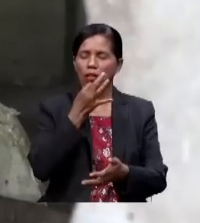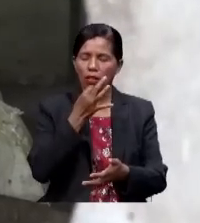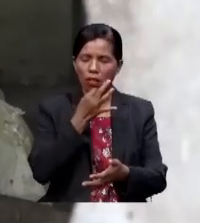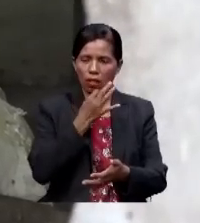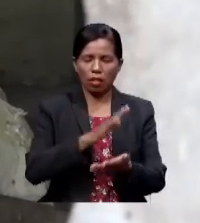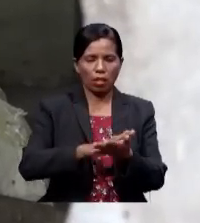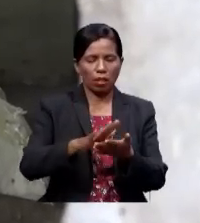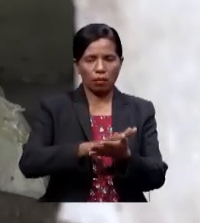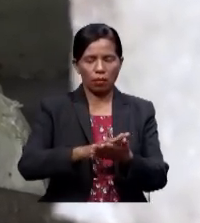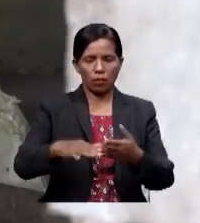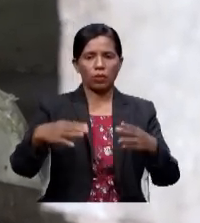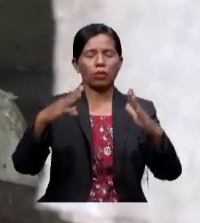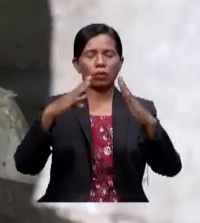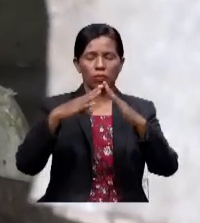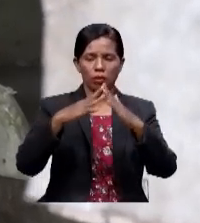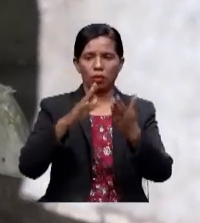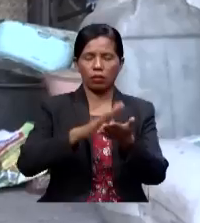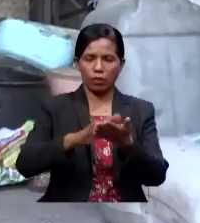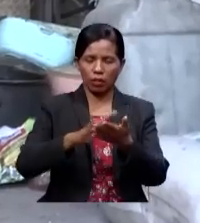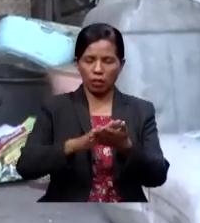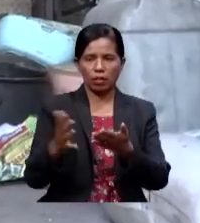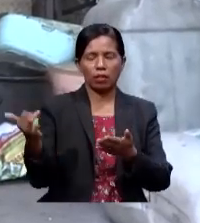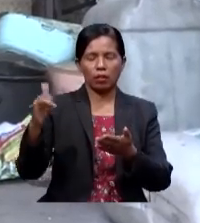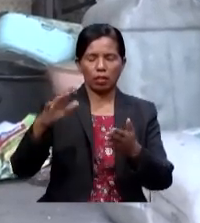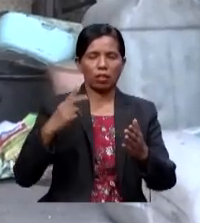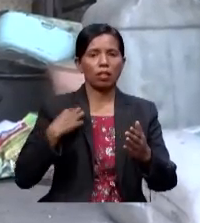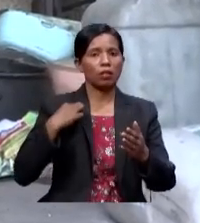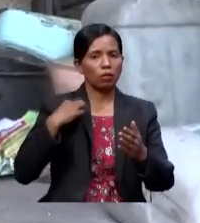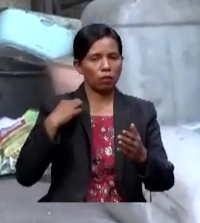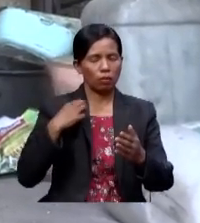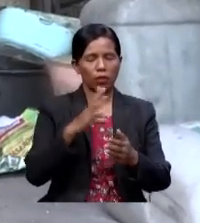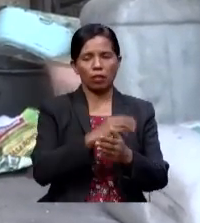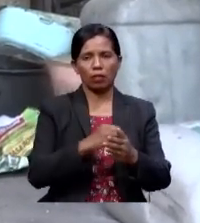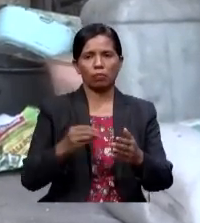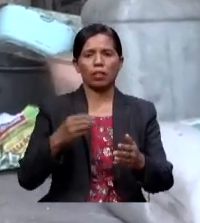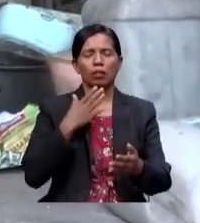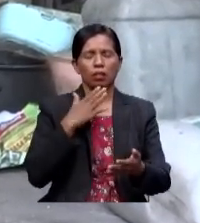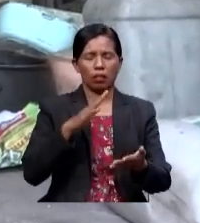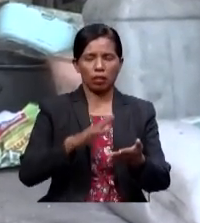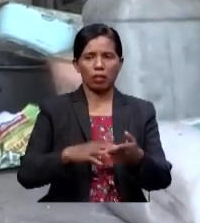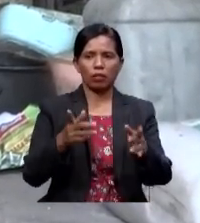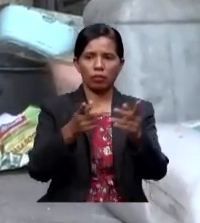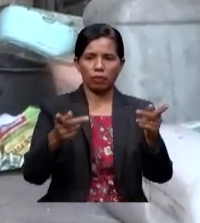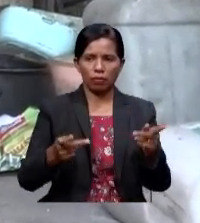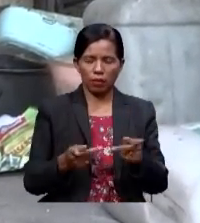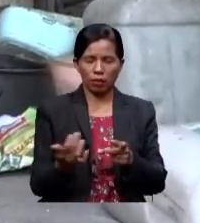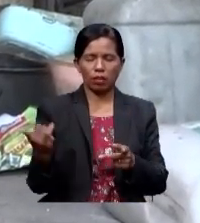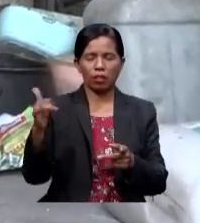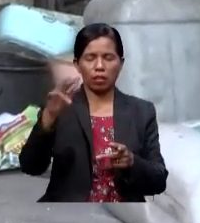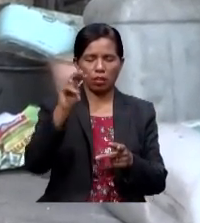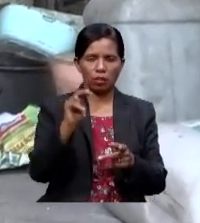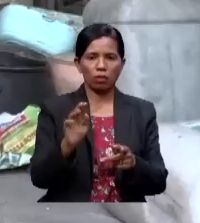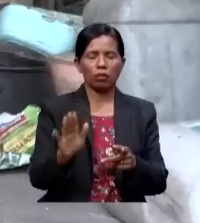Hamos umalaran no fascinetik sirnen rua ne hena. Hetok at liu ambiente ne be sirnen rua horik